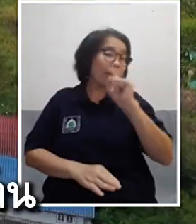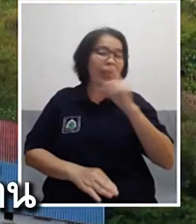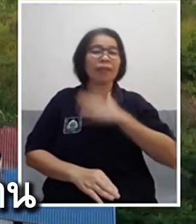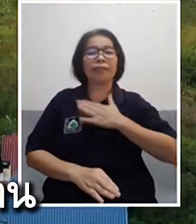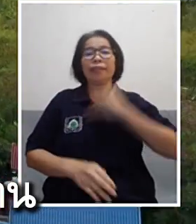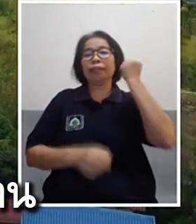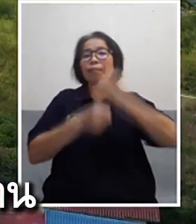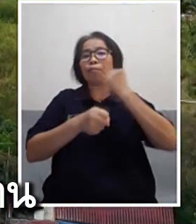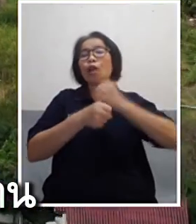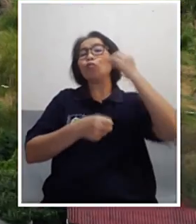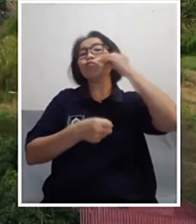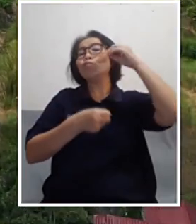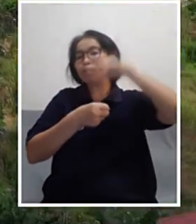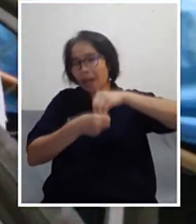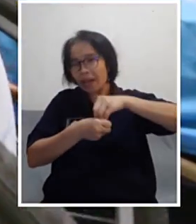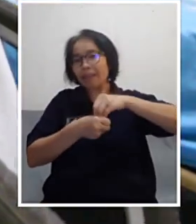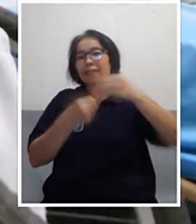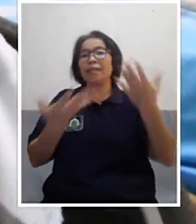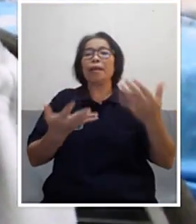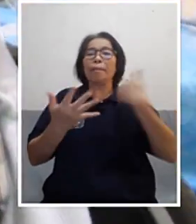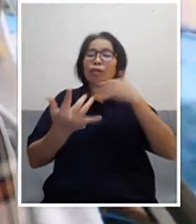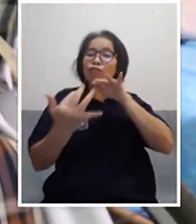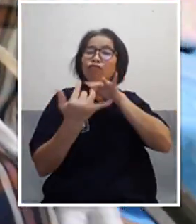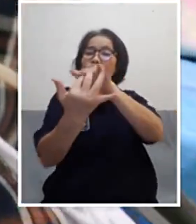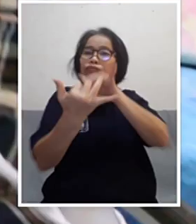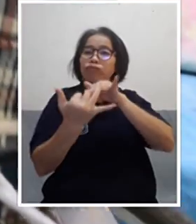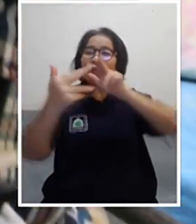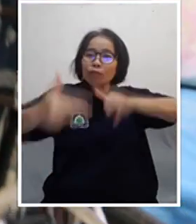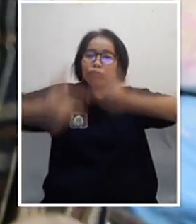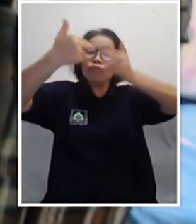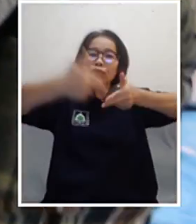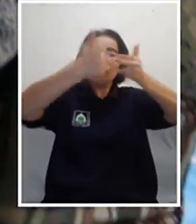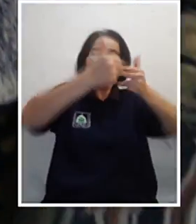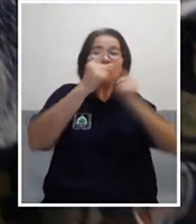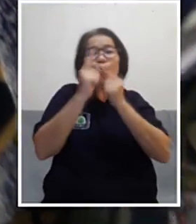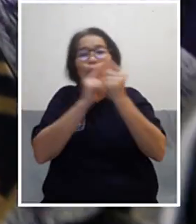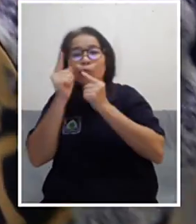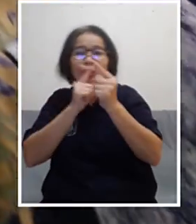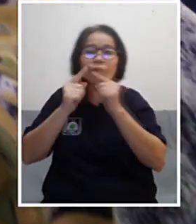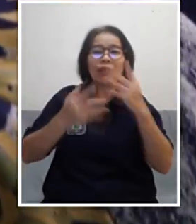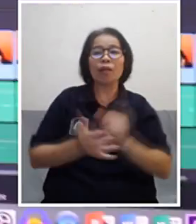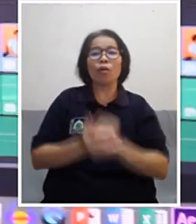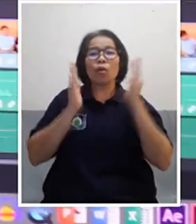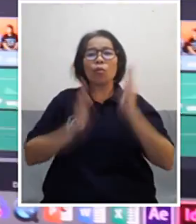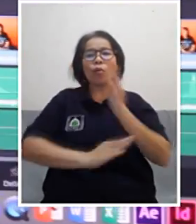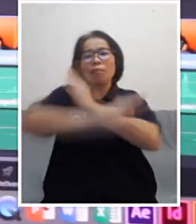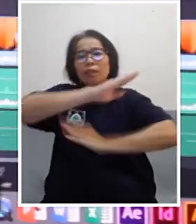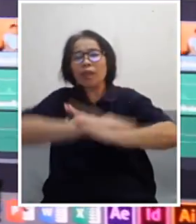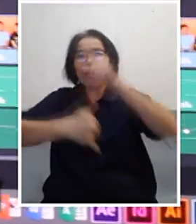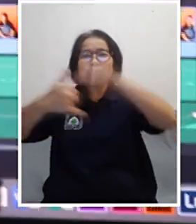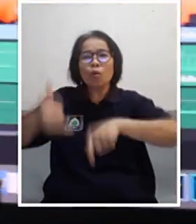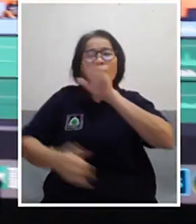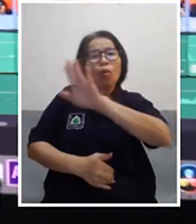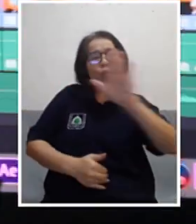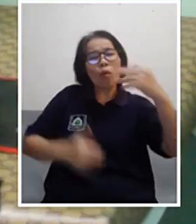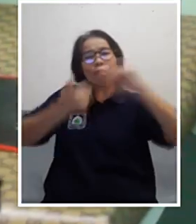ก็จะมีการทำงานอยู่กับบ้านแล้วก็จะคุยสื่อสารกันผ่านทางออนไลน์ครับก็คือเขาจะรู้ว่าบริบทของคนพิการเนี่ยจะมีความยากลำบากในการ